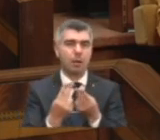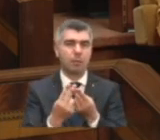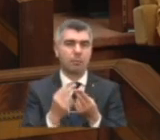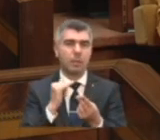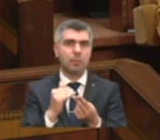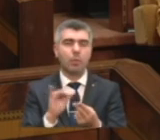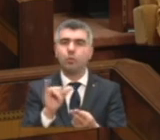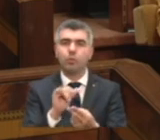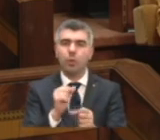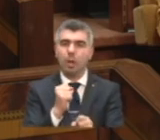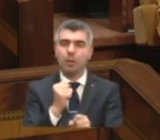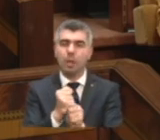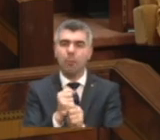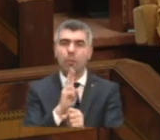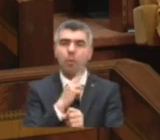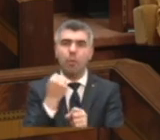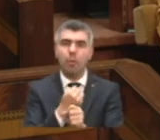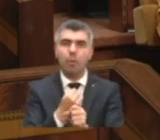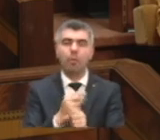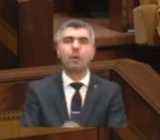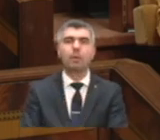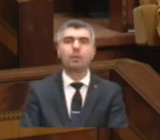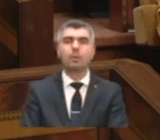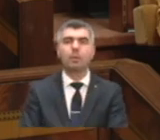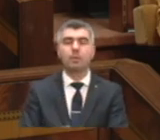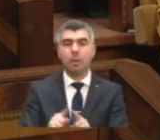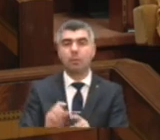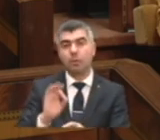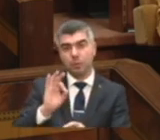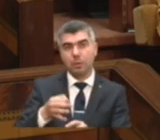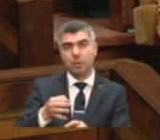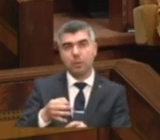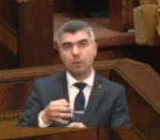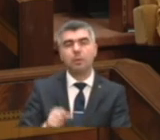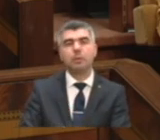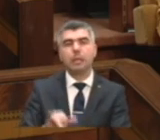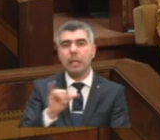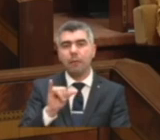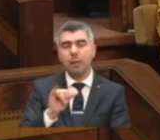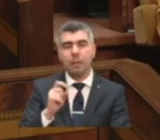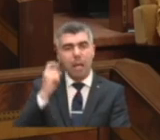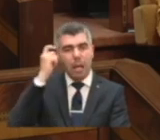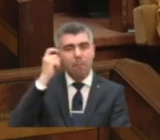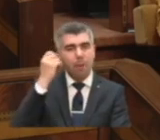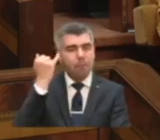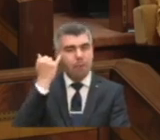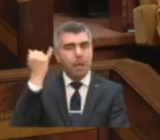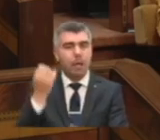هو دور الحكومه الى ما كانت هي الحكومه اللي تقدر كيفاش تبدع في